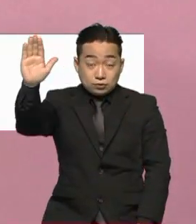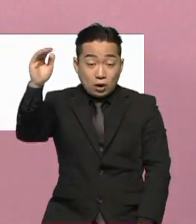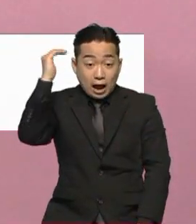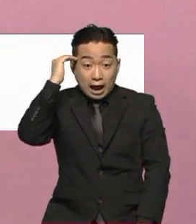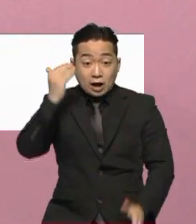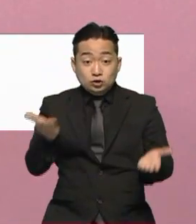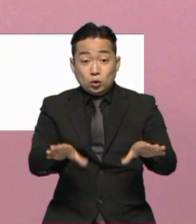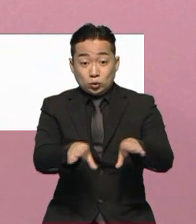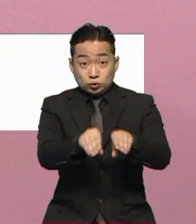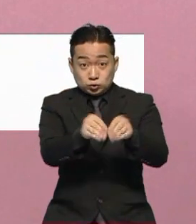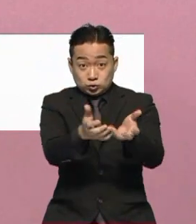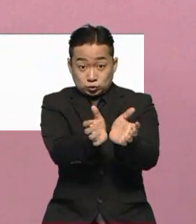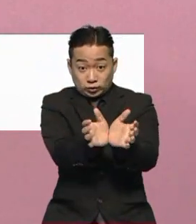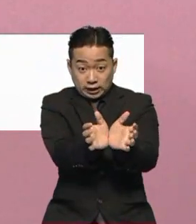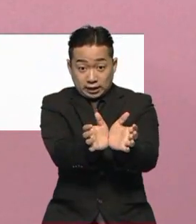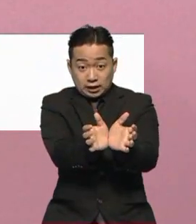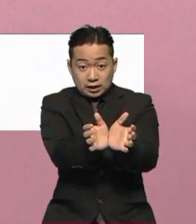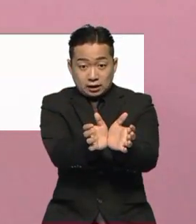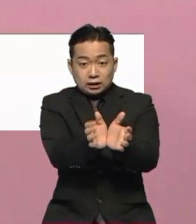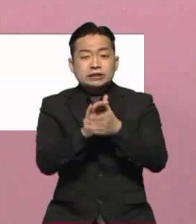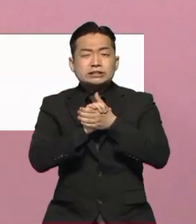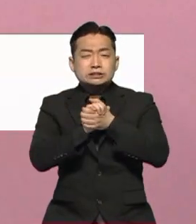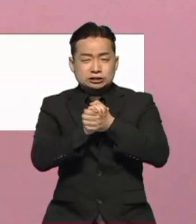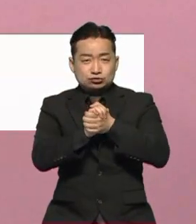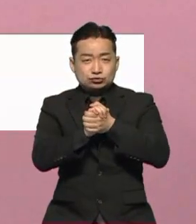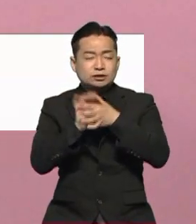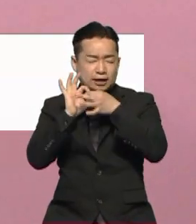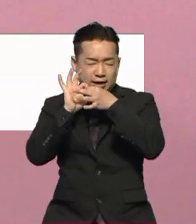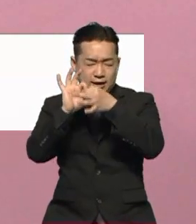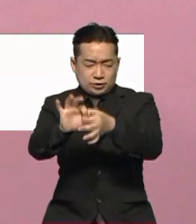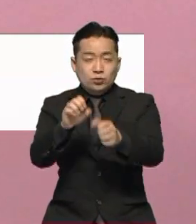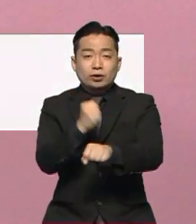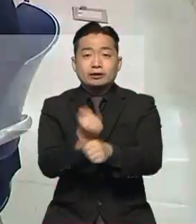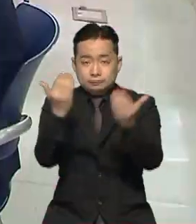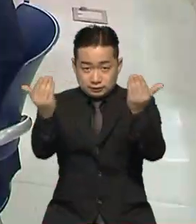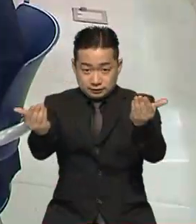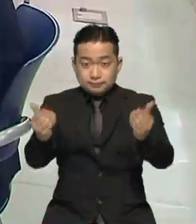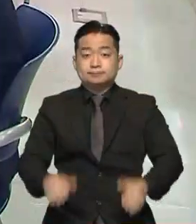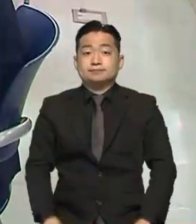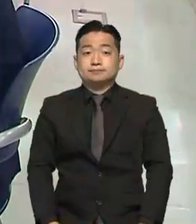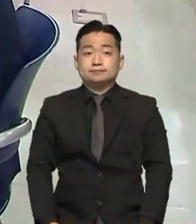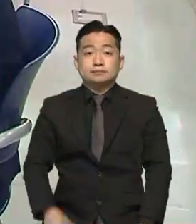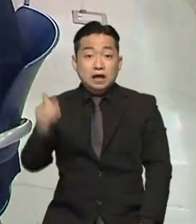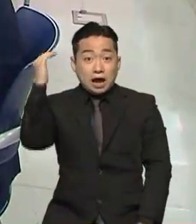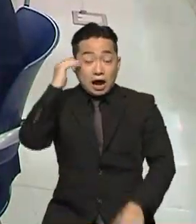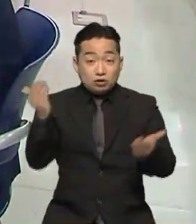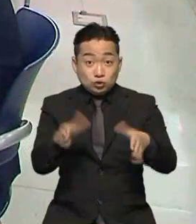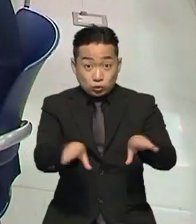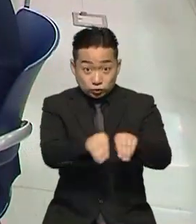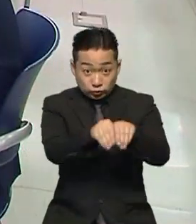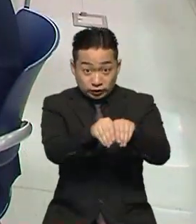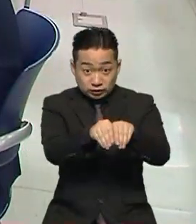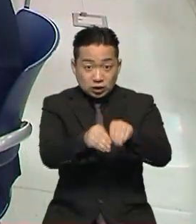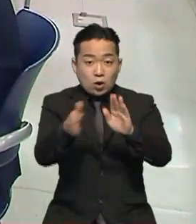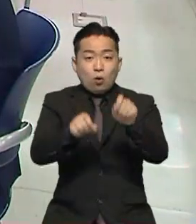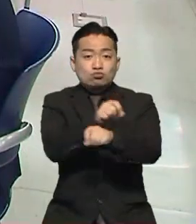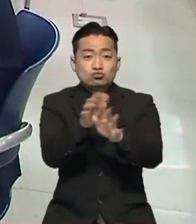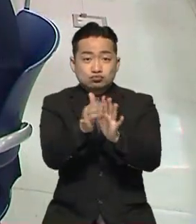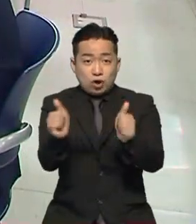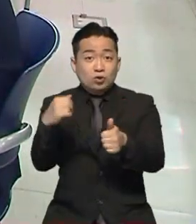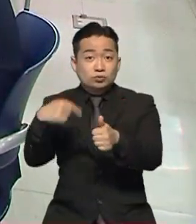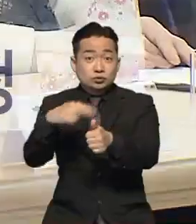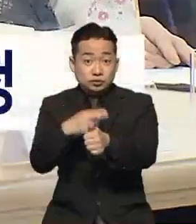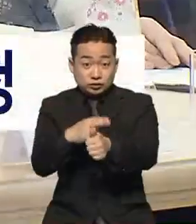한노총의 변함없는 친구로 계속 남겠습니다. 한국노총은 공무원 교원노조